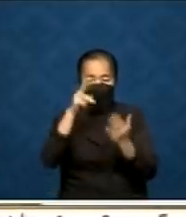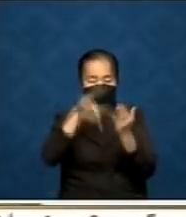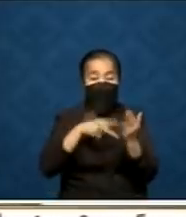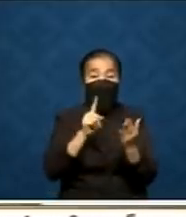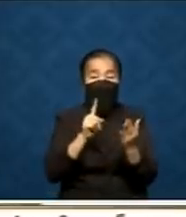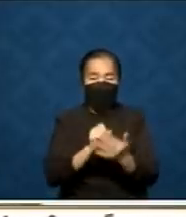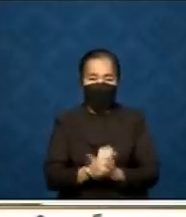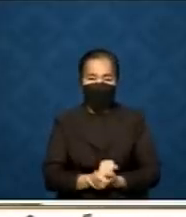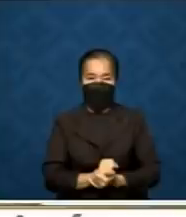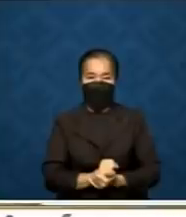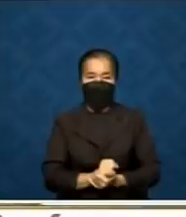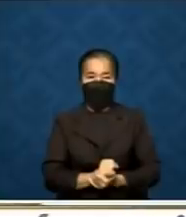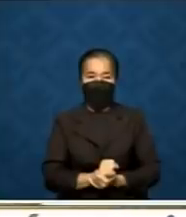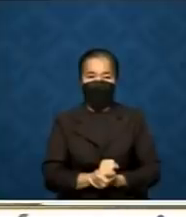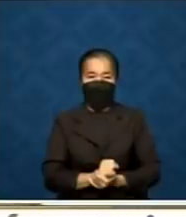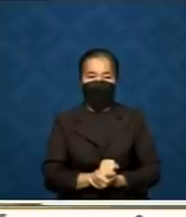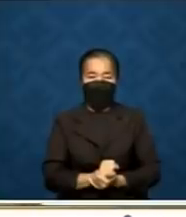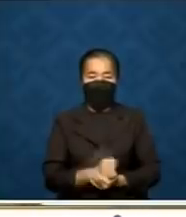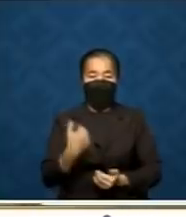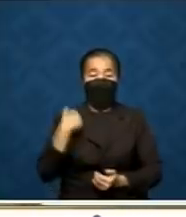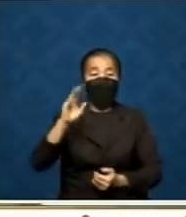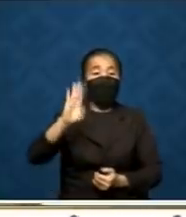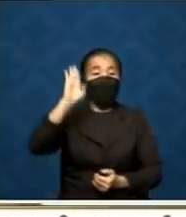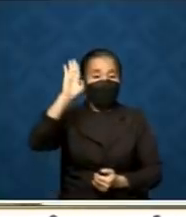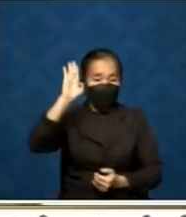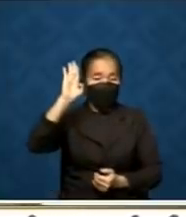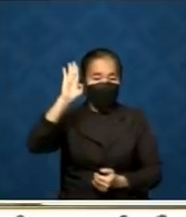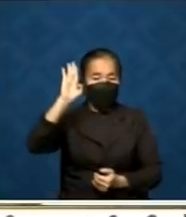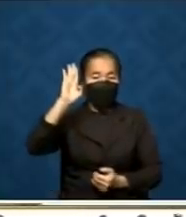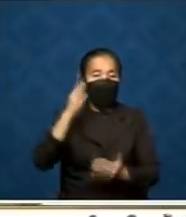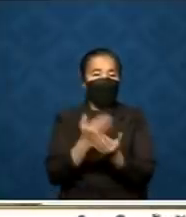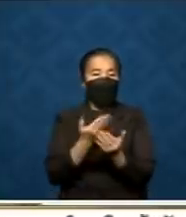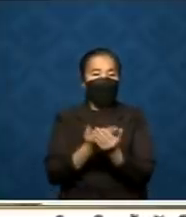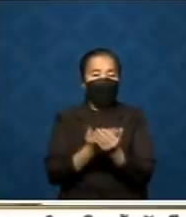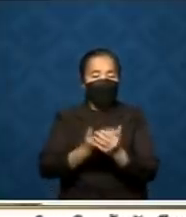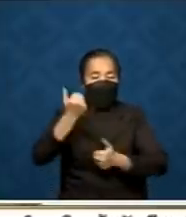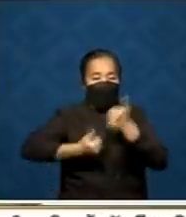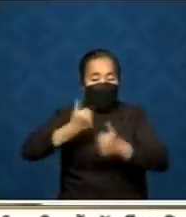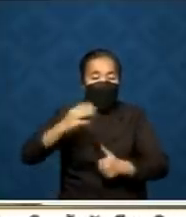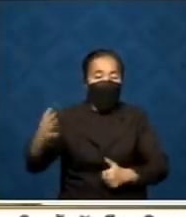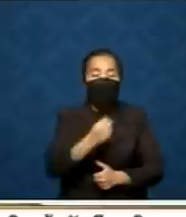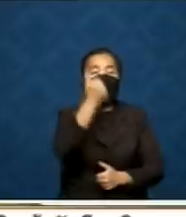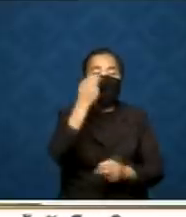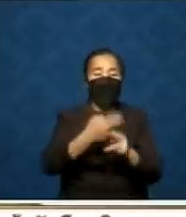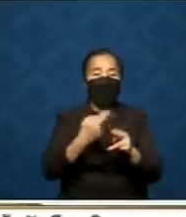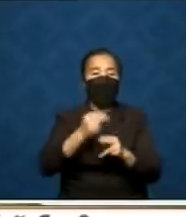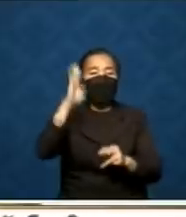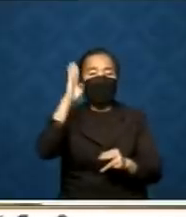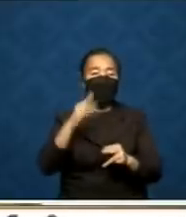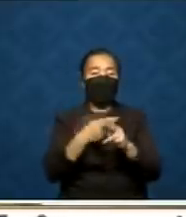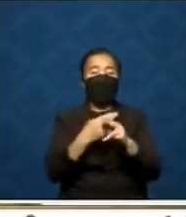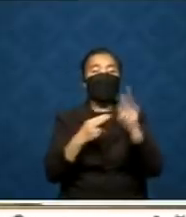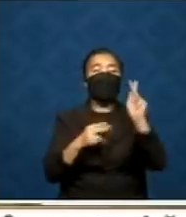ครับบริษัทประมูลได้คือบริษัทกไก่ไอ้คนไปเซ็นสัญญา